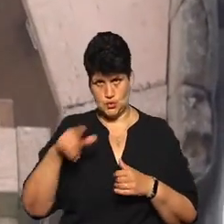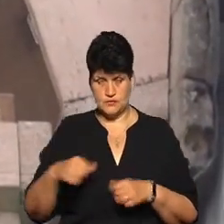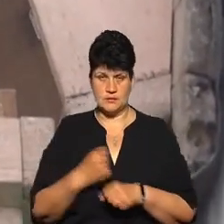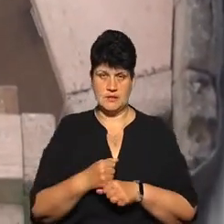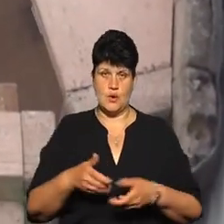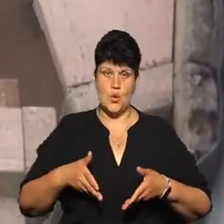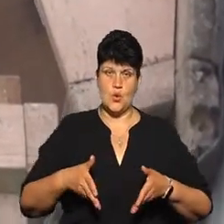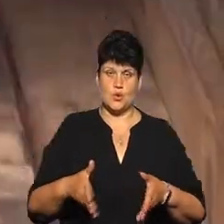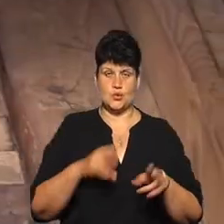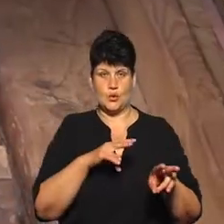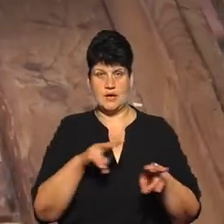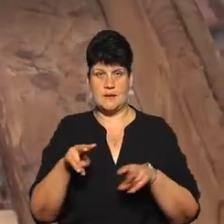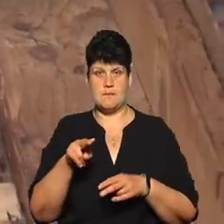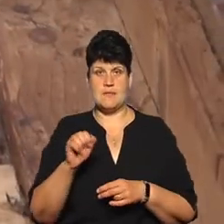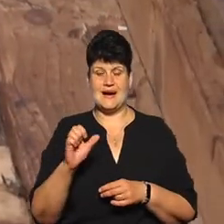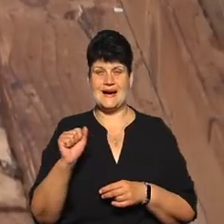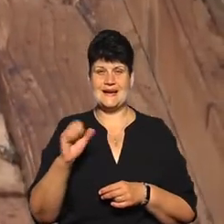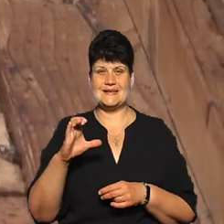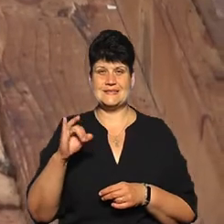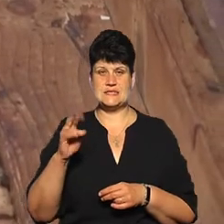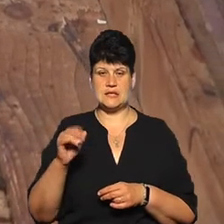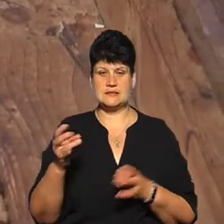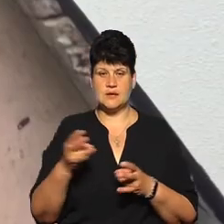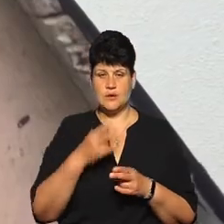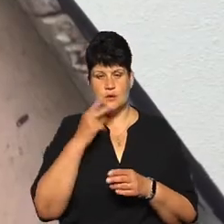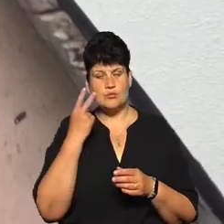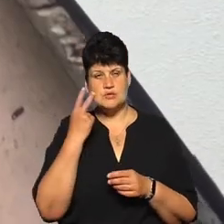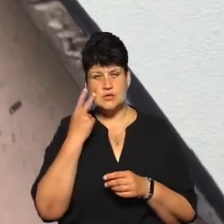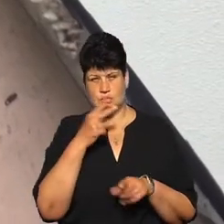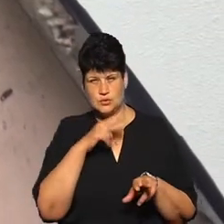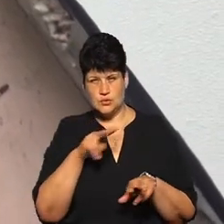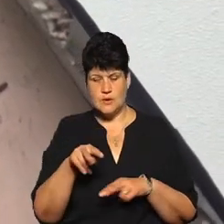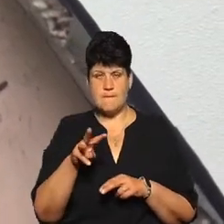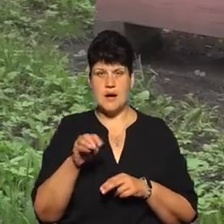городі, доглядає пасіку. Треба постійний догляд. І дивилися, а прозівали маточник, і